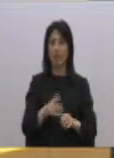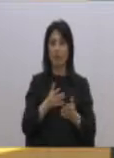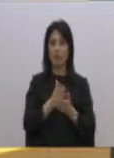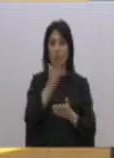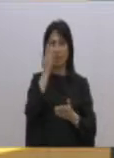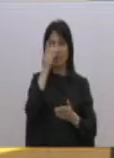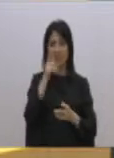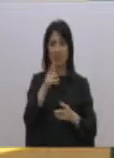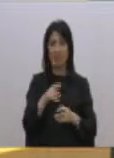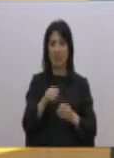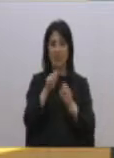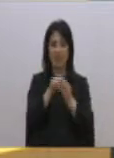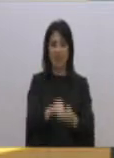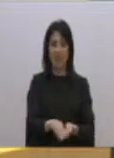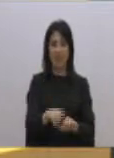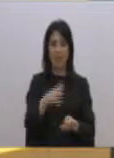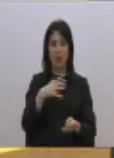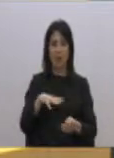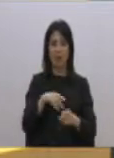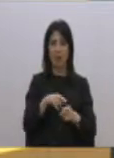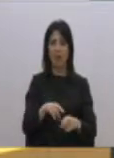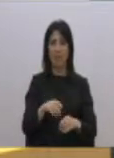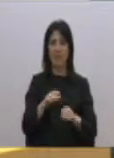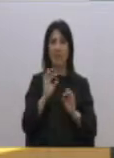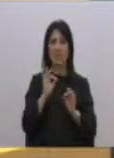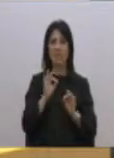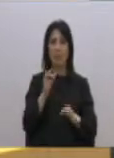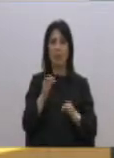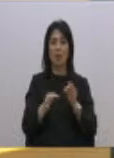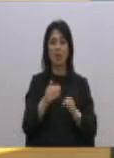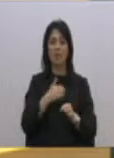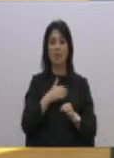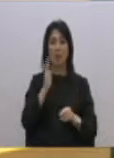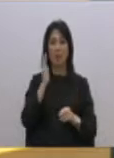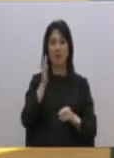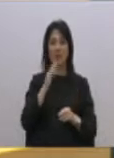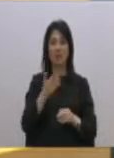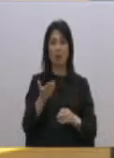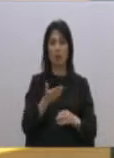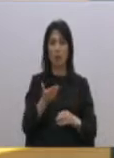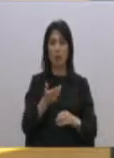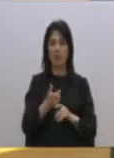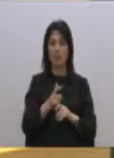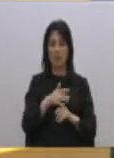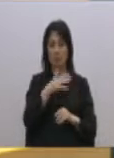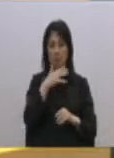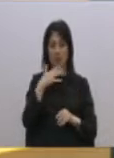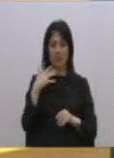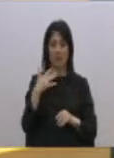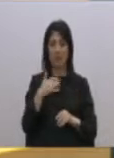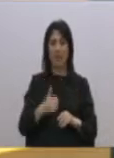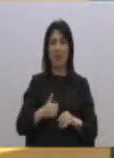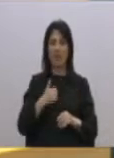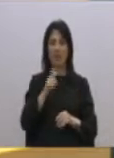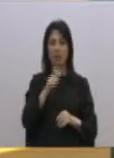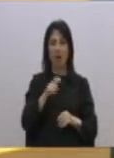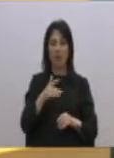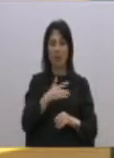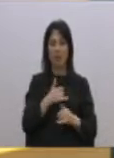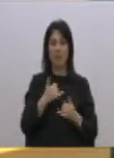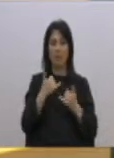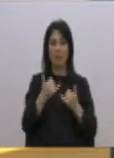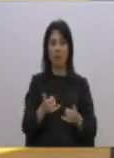კანონს, რომ დაასამაროთ ამ ქვეყანაში არამხოლოდ სამართლიანი სასამართლოს იმედი და პერსპექტივა, რომელსაც ძალიან ბევრი ღირსეული ადამიანი